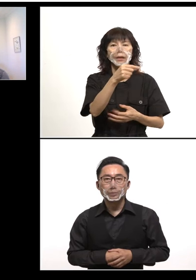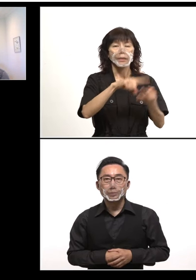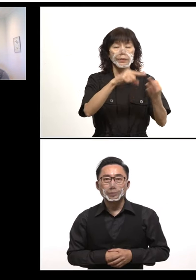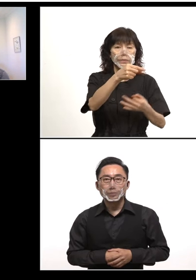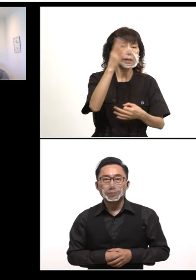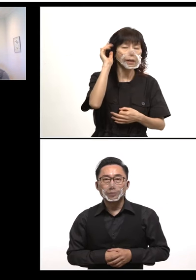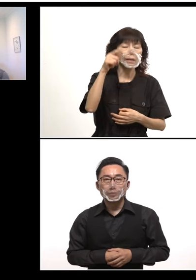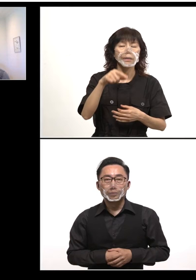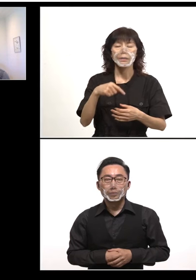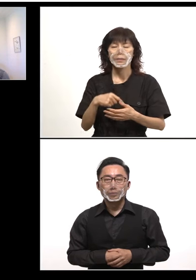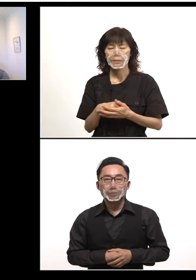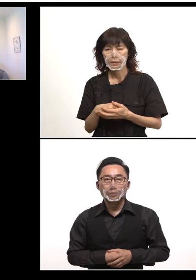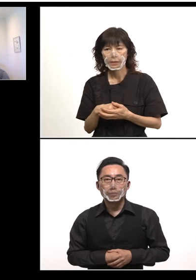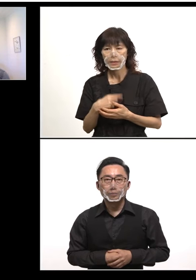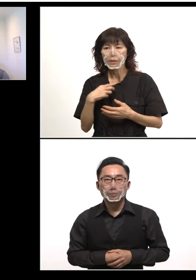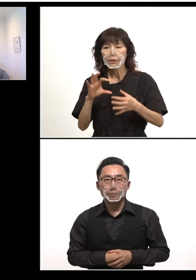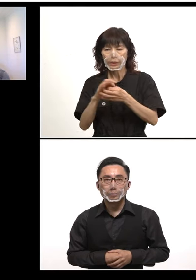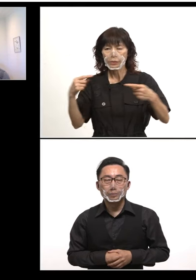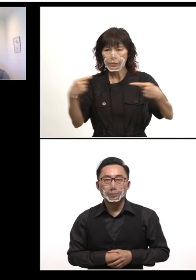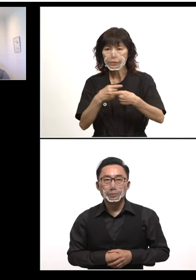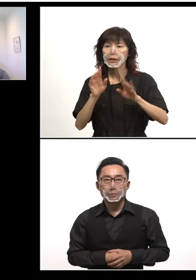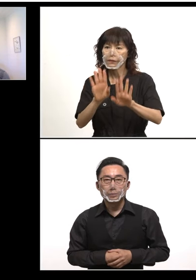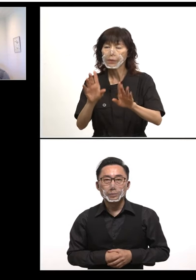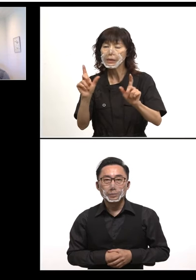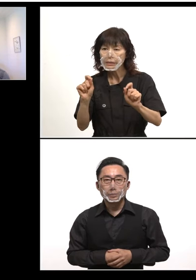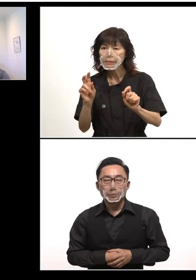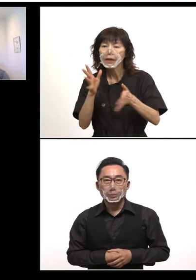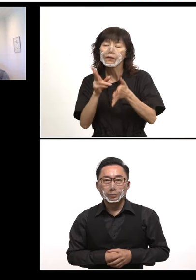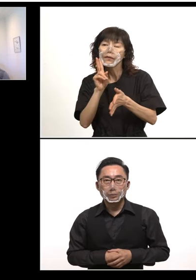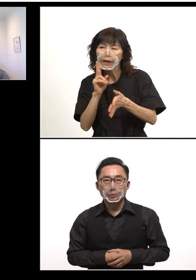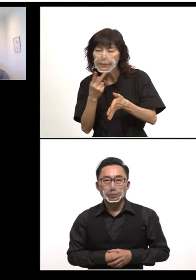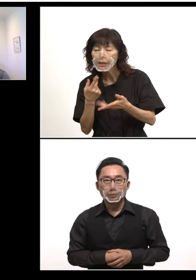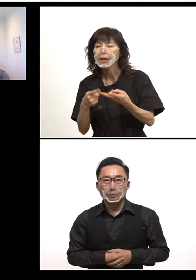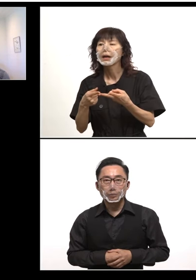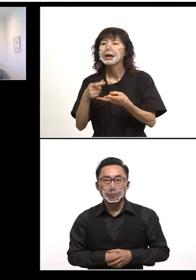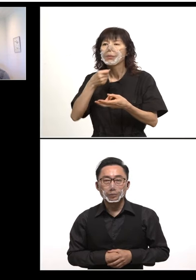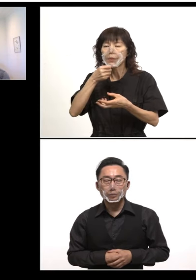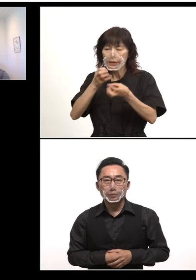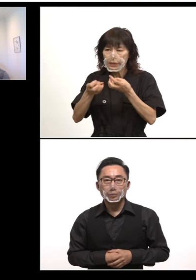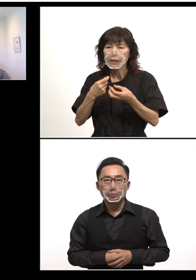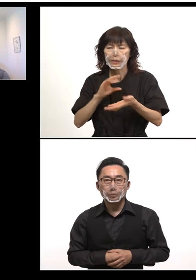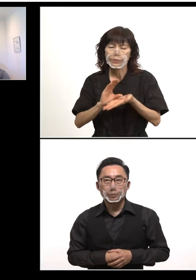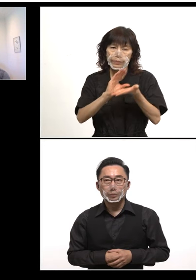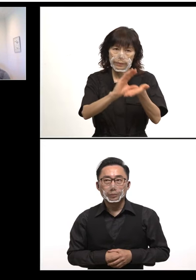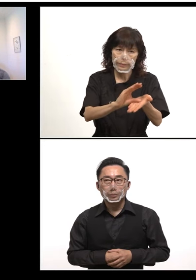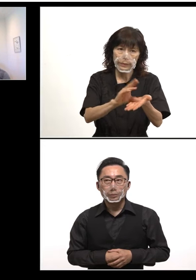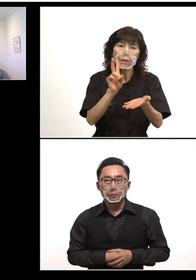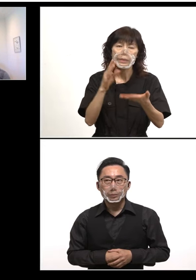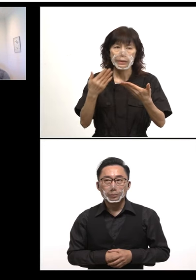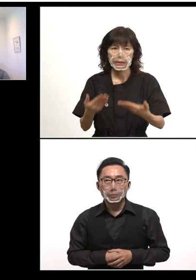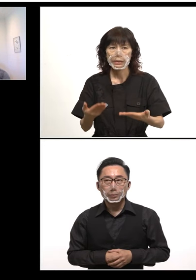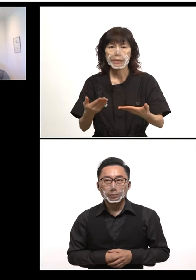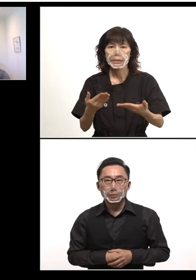就係、是、哇，其實原來我哋要做一啲通達嘅服務，其實講緊其實都係有 funding 呢一樣嘢去做嘅。例如大家而家睇緊我哋